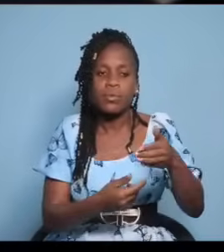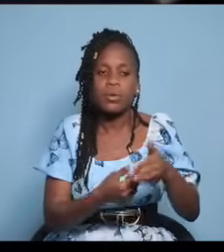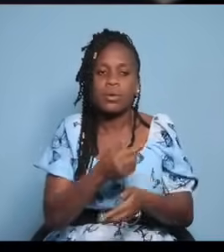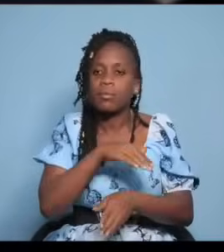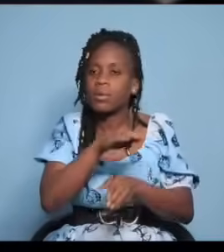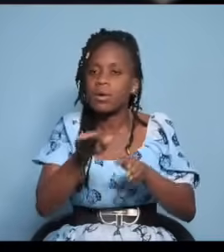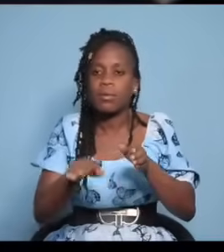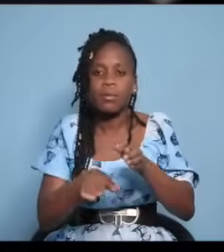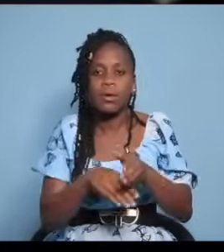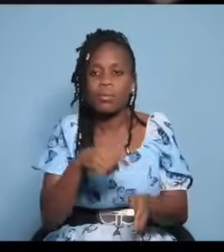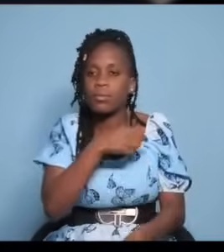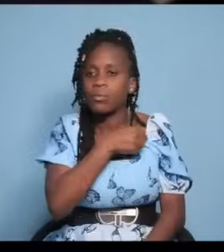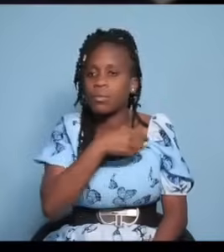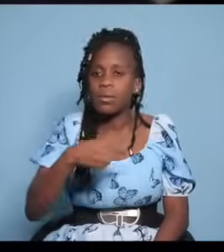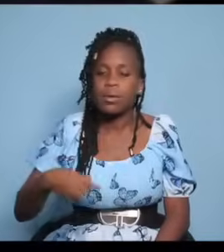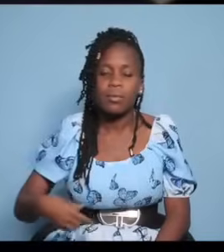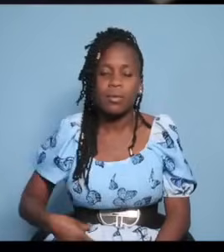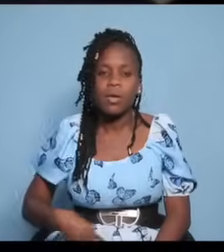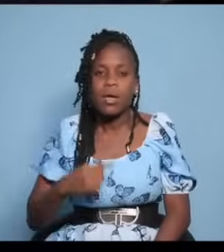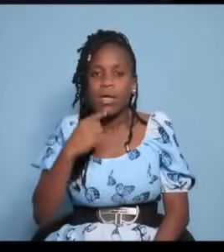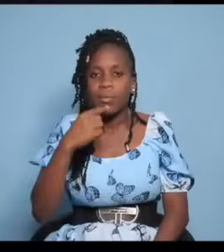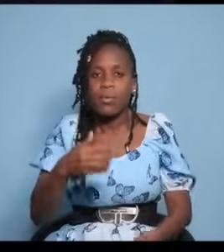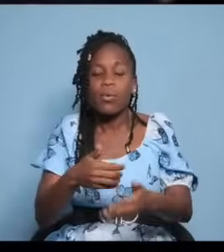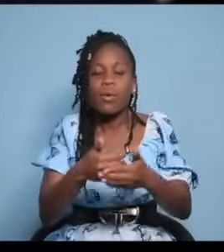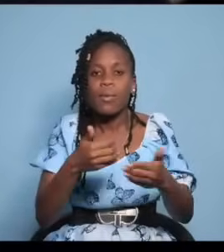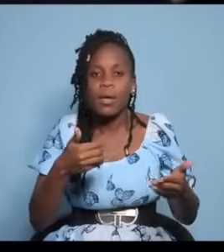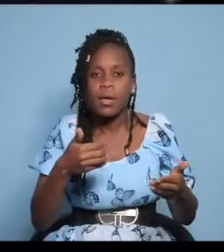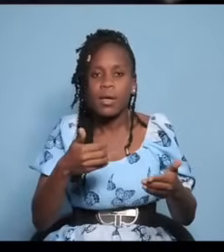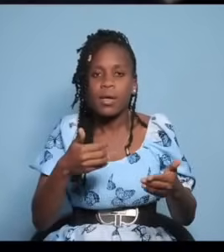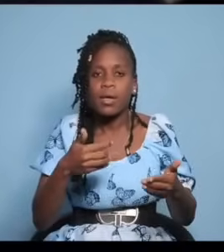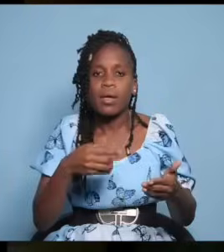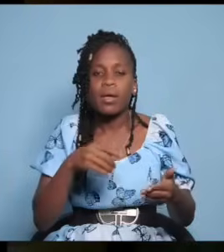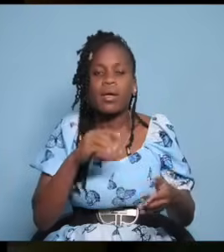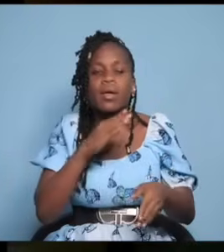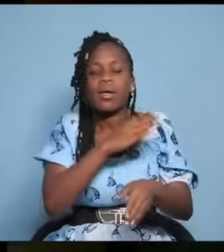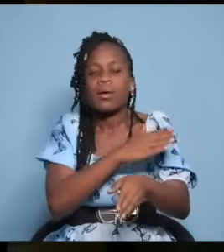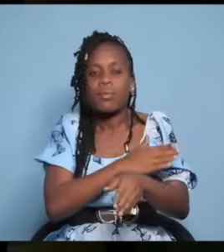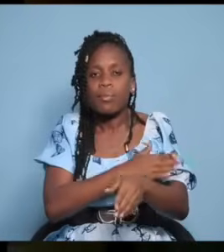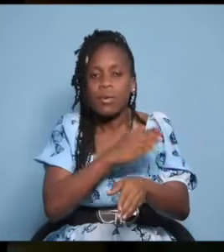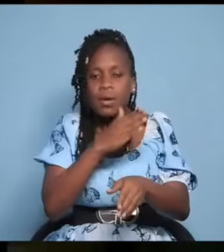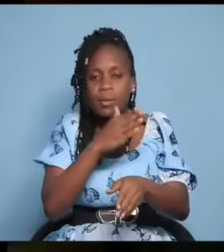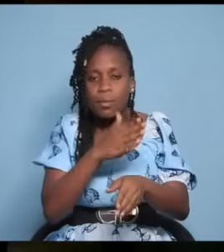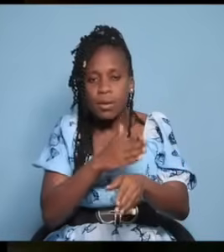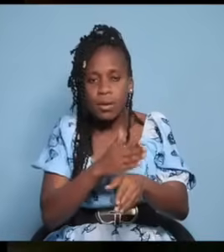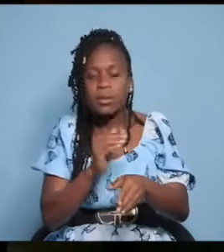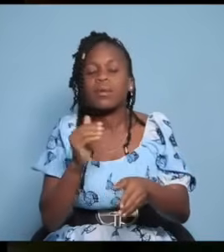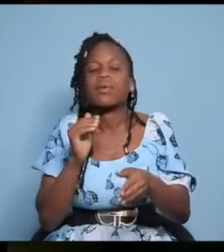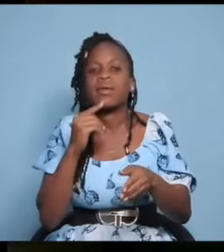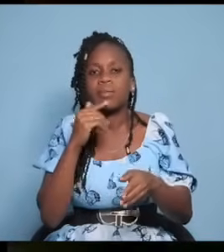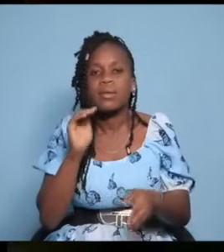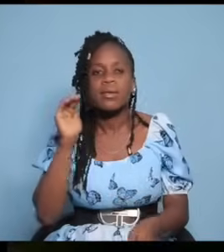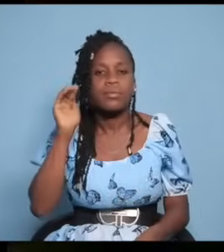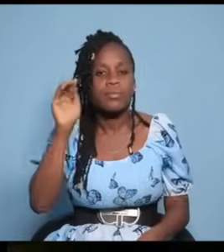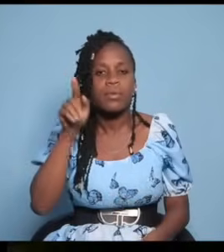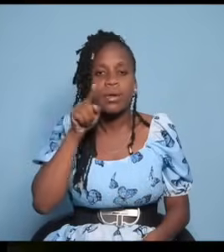John Garang Demebia, anasema kwamba punde Dr. John Garang aliposema anasafiri, yeye